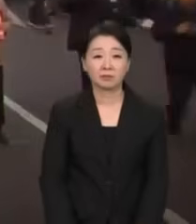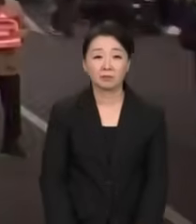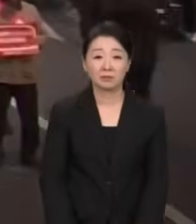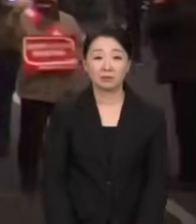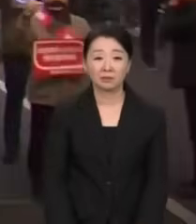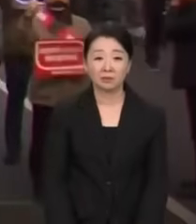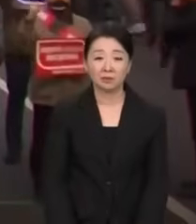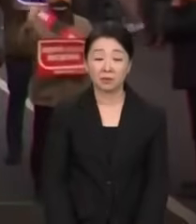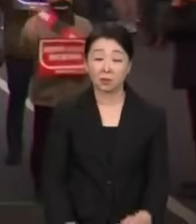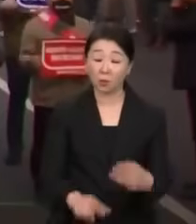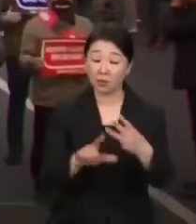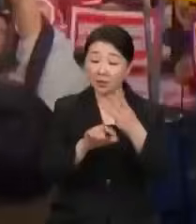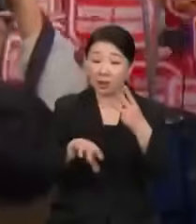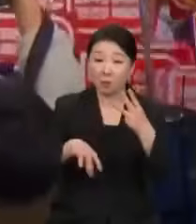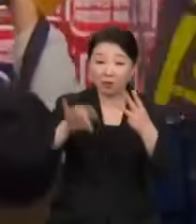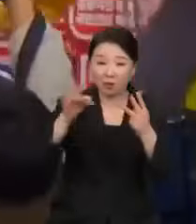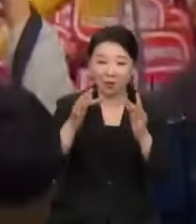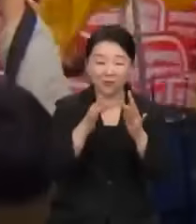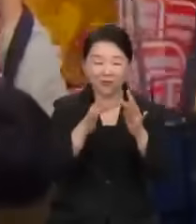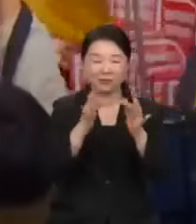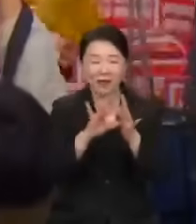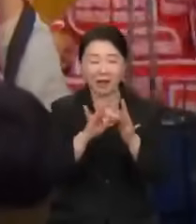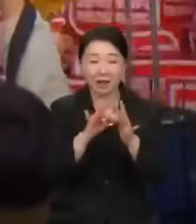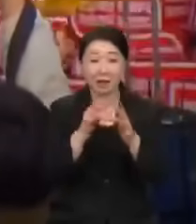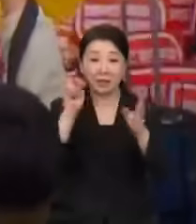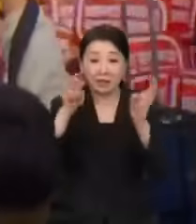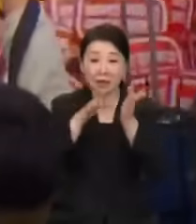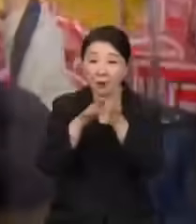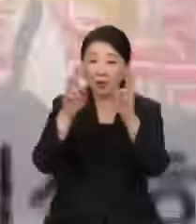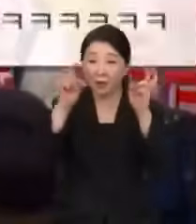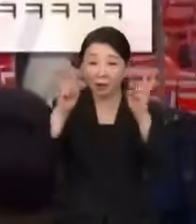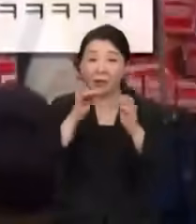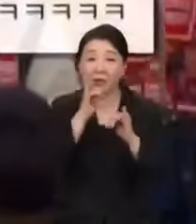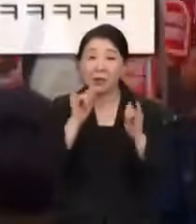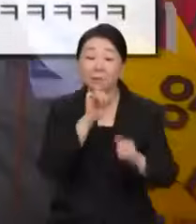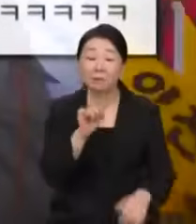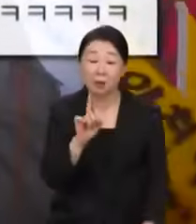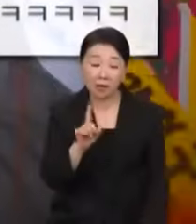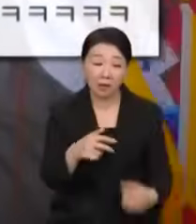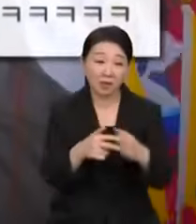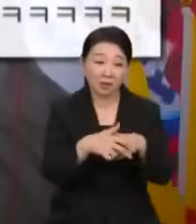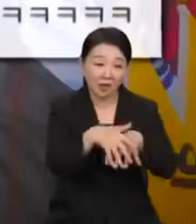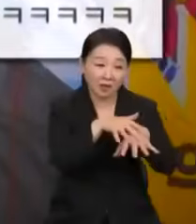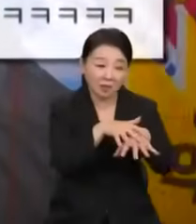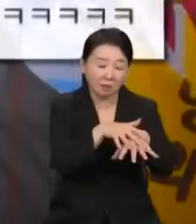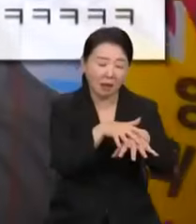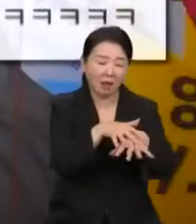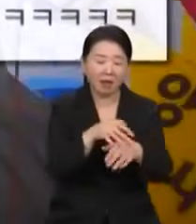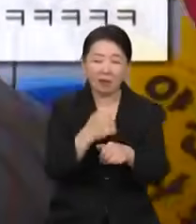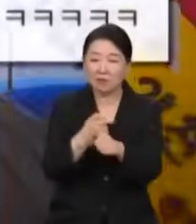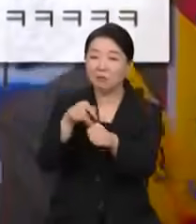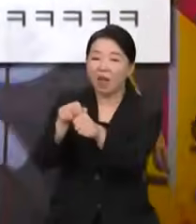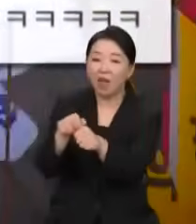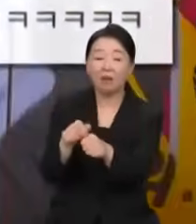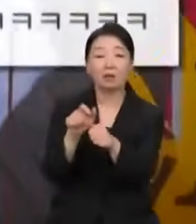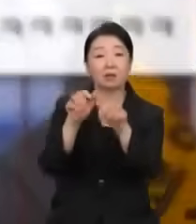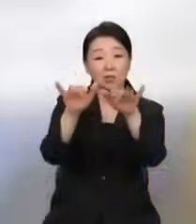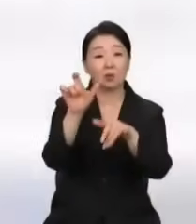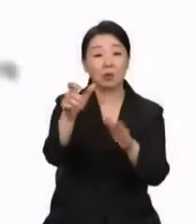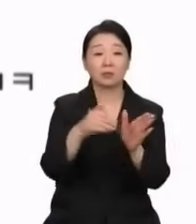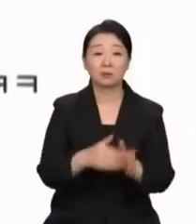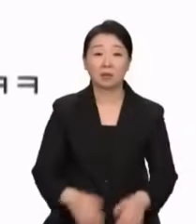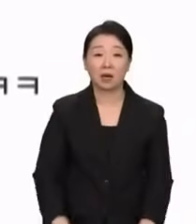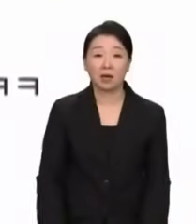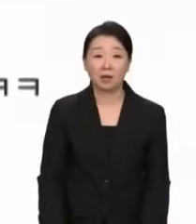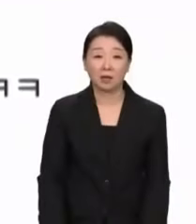이달 초 한 온라인 커뮤니티엔 자신을 제약회사 소속이라 주장한 사람이 의협 집회 참석을 강요받았다며 글을 올렸습니다.